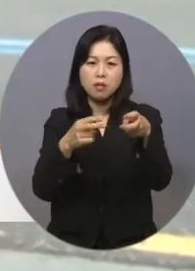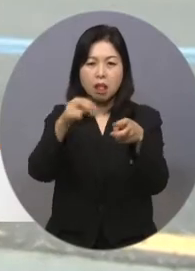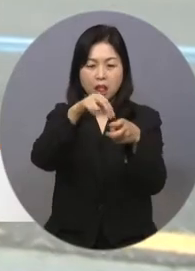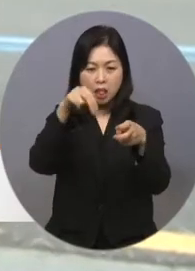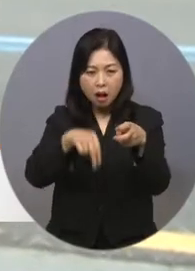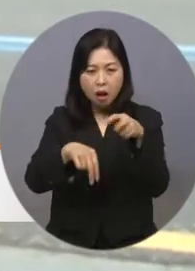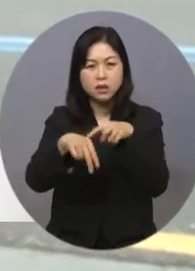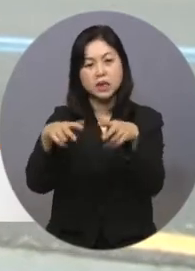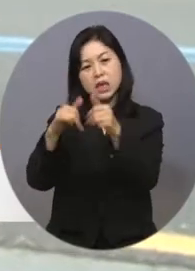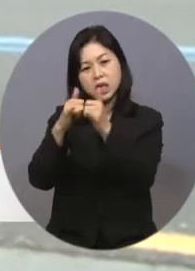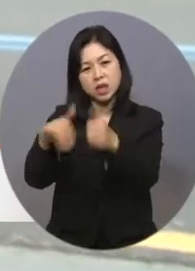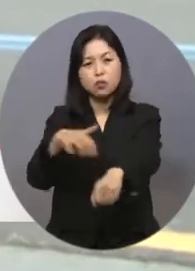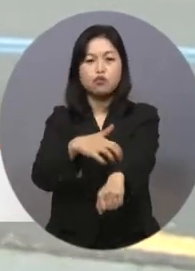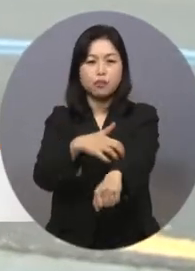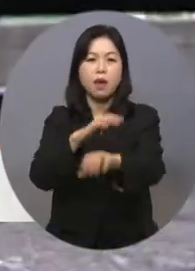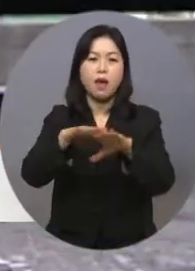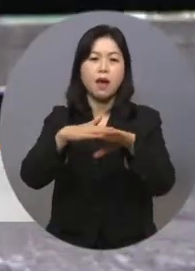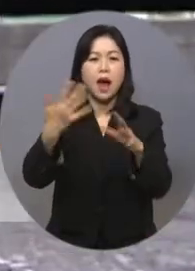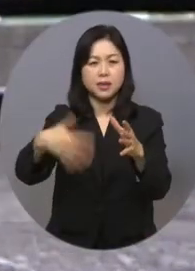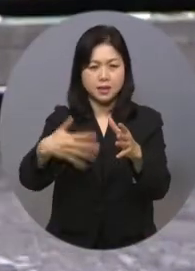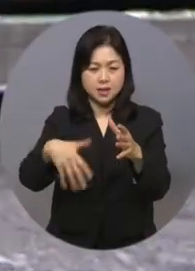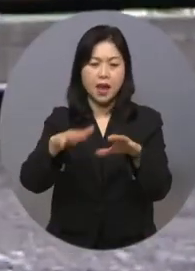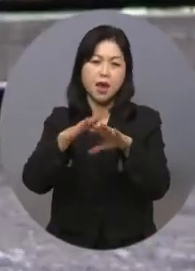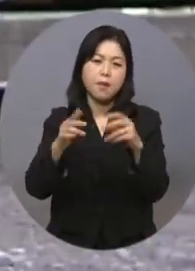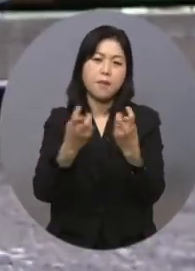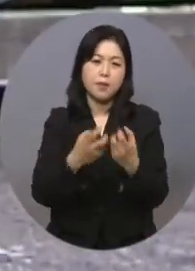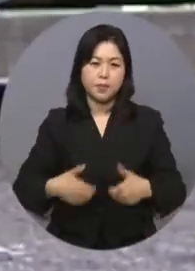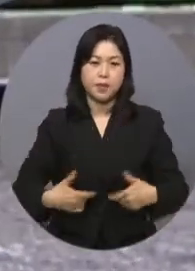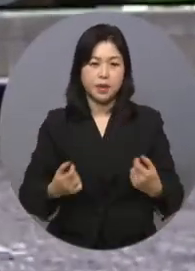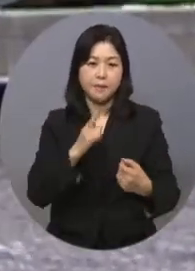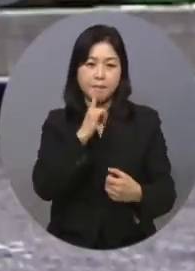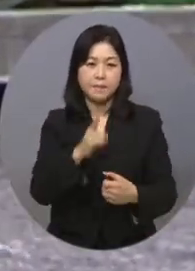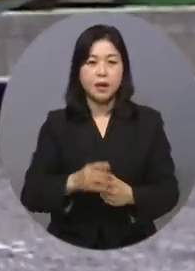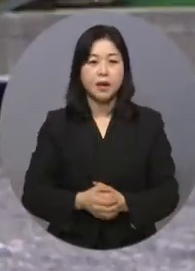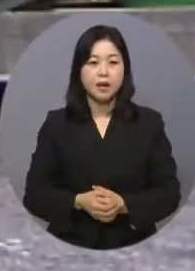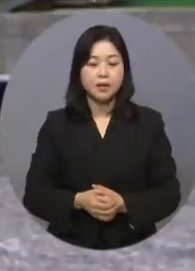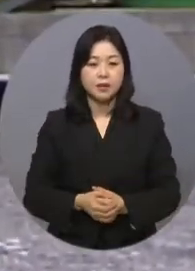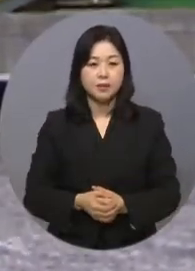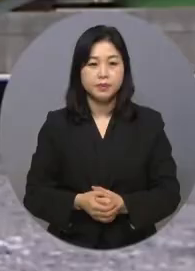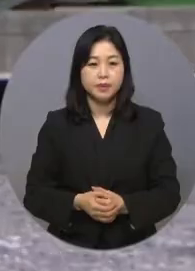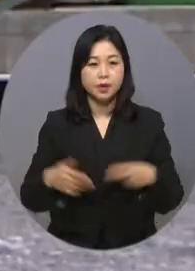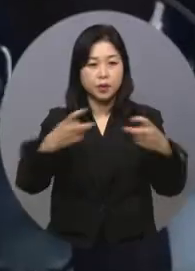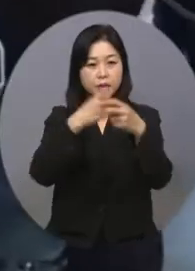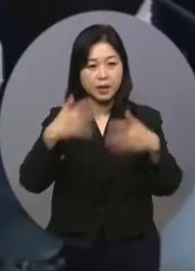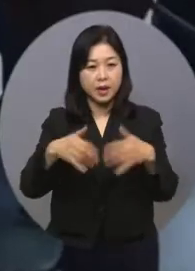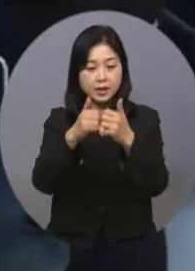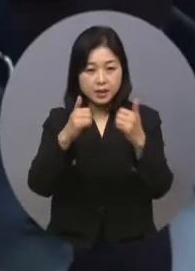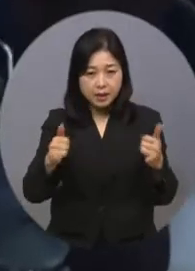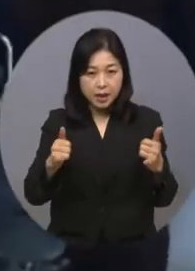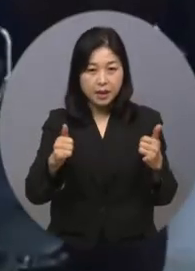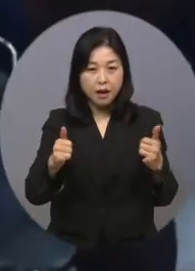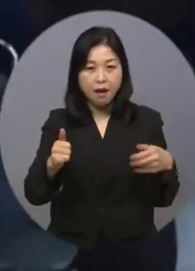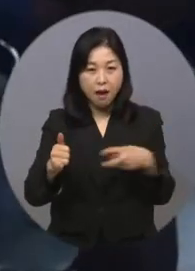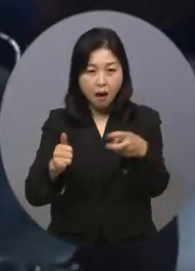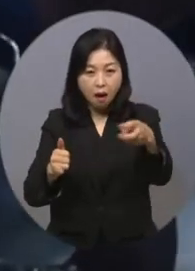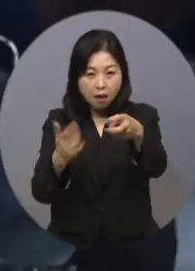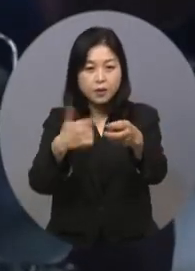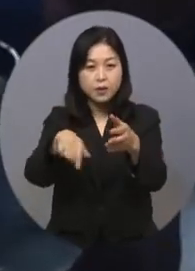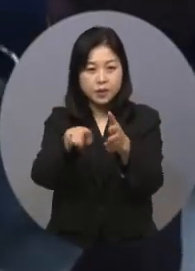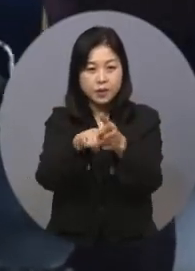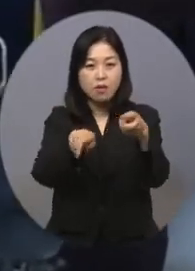대책 마련을 강조했습니다. 현재 교통약자의 이동편의 보장을 위해 저상버스 보급이 진행되고